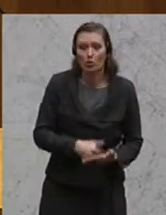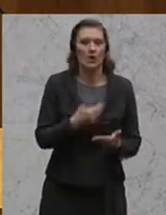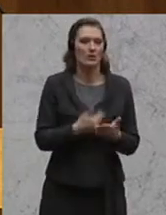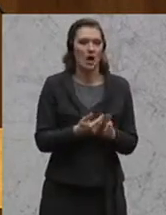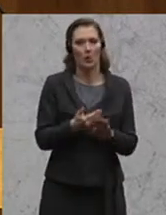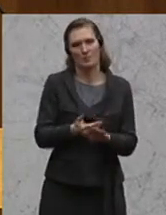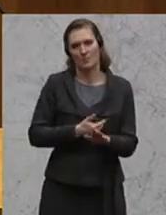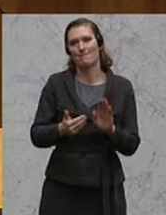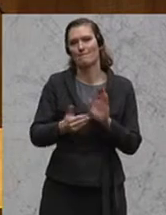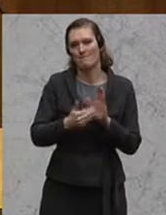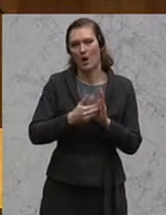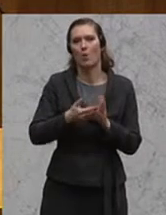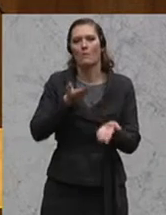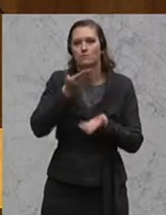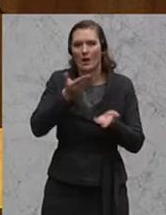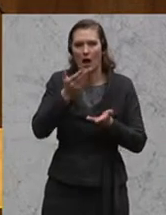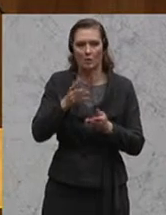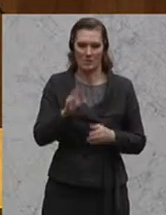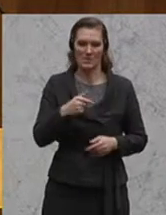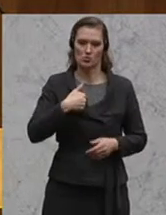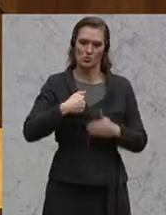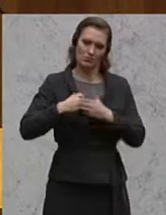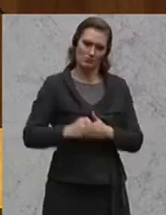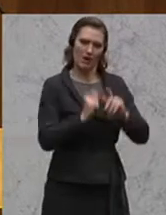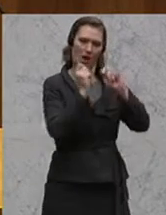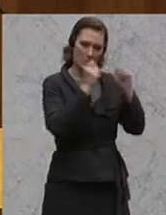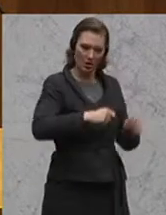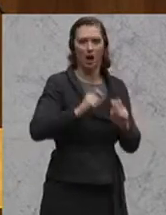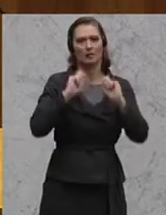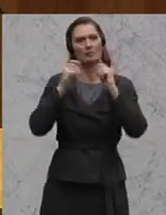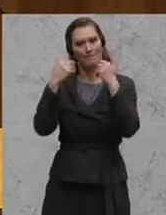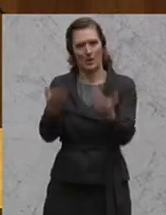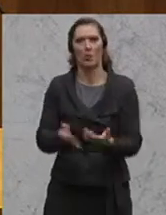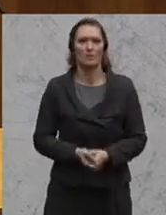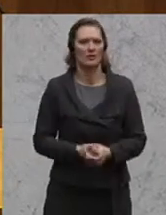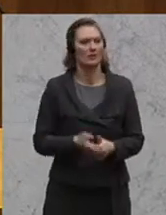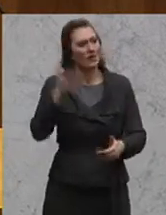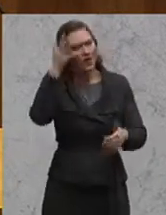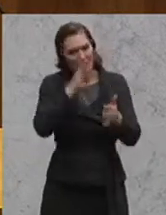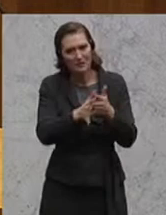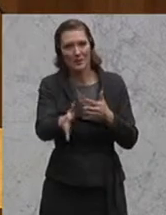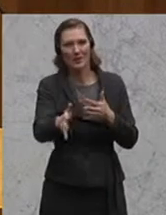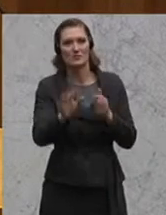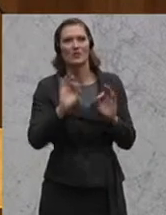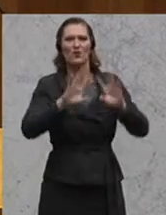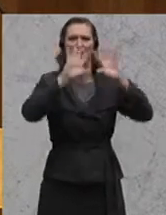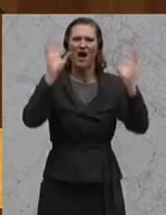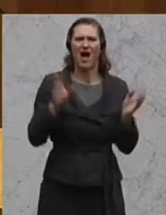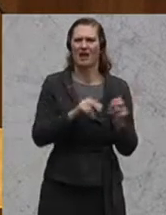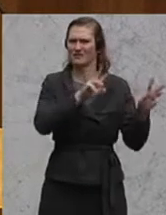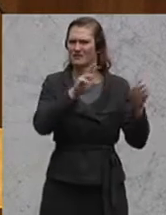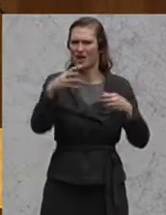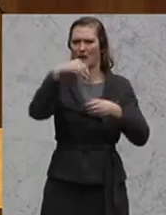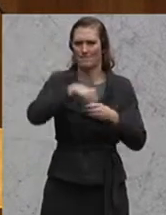Beratung nunmehr mit unseren Anträgen entsprechend sichergestellt. Und die Transparenz bei diesem ganzen Themenbereich